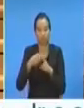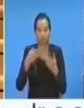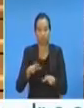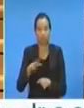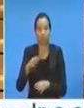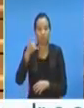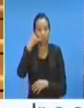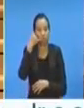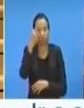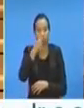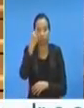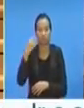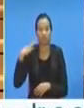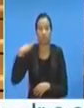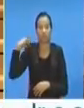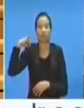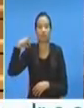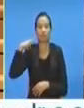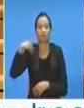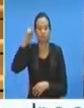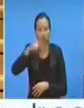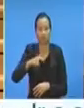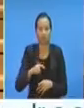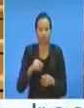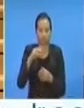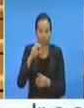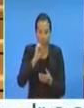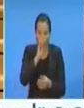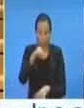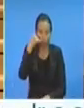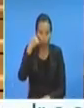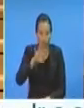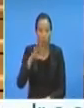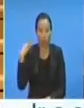เราคงต้องแจ้งอาสามาจับงูตัวนั้นอีกแหละไม่งั้นมันไปกัดคนในบ้านคนอื่นอีก